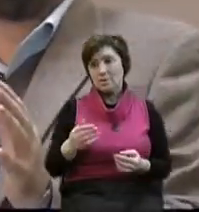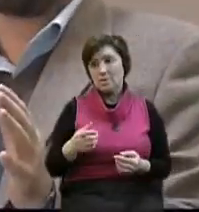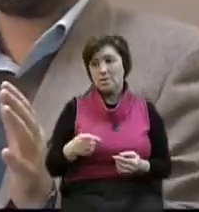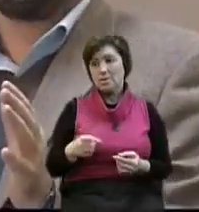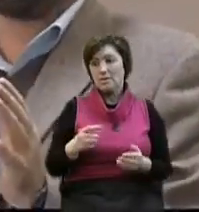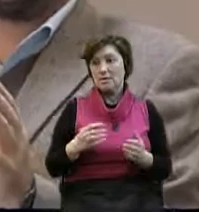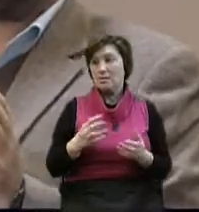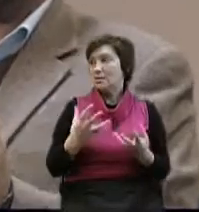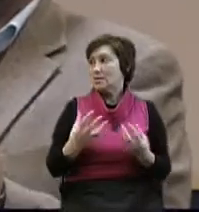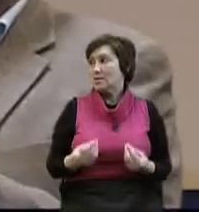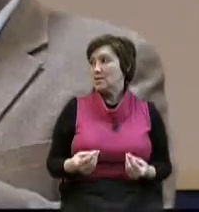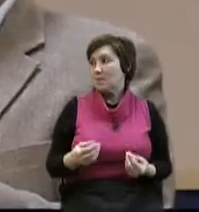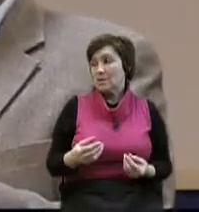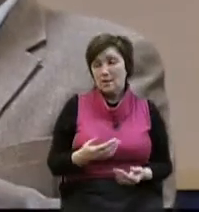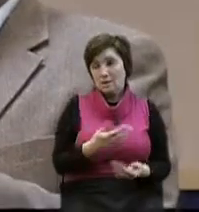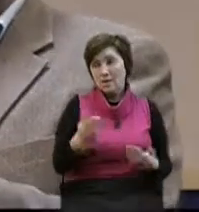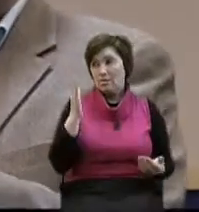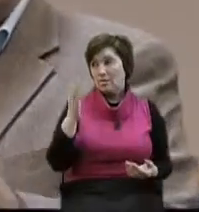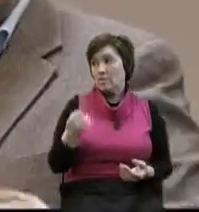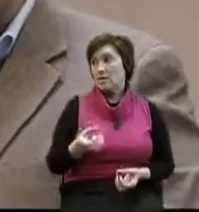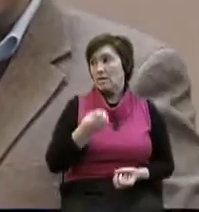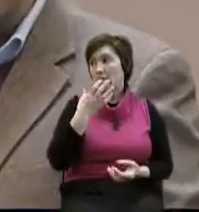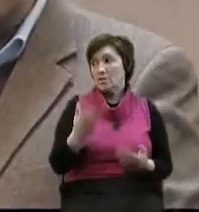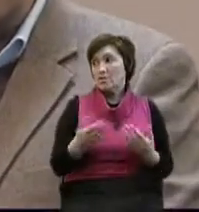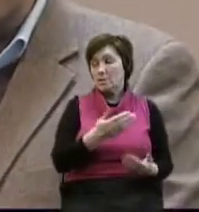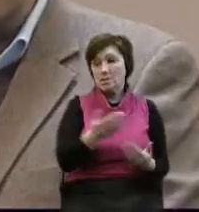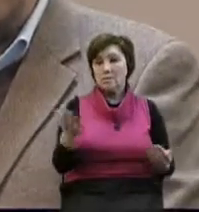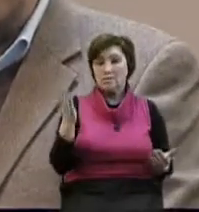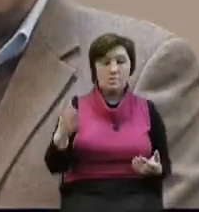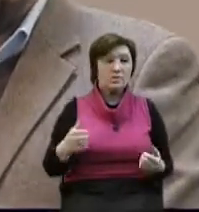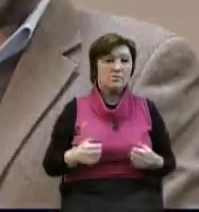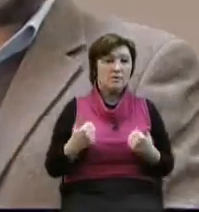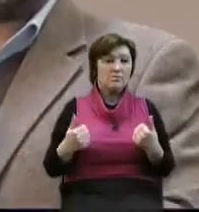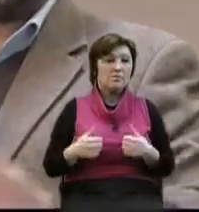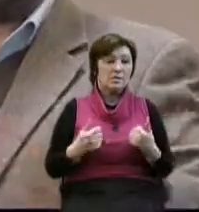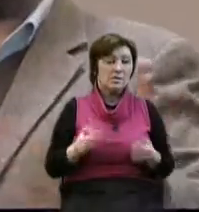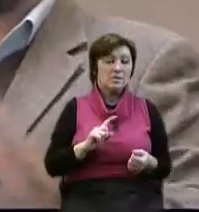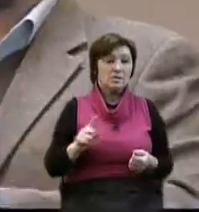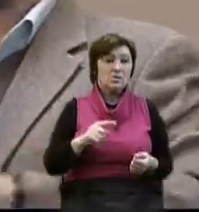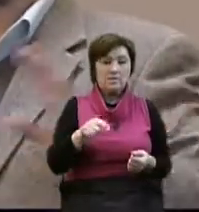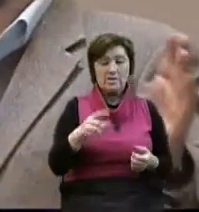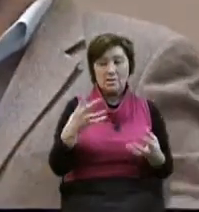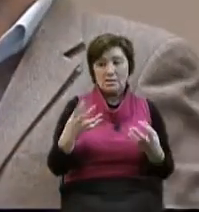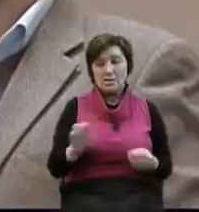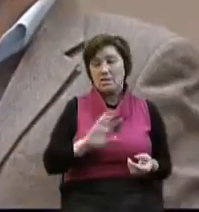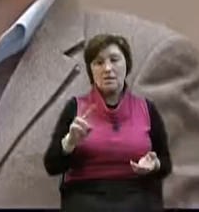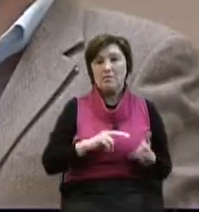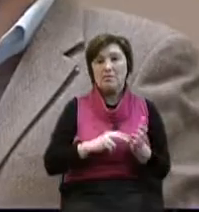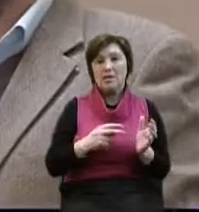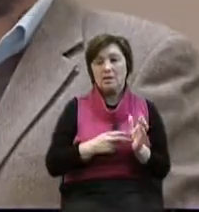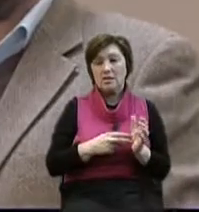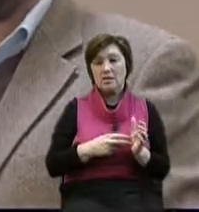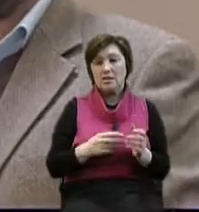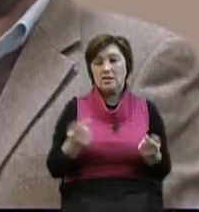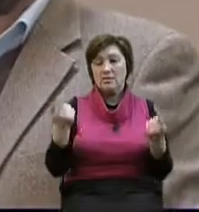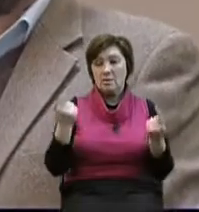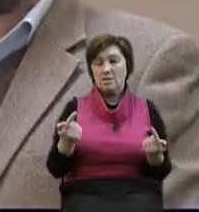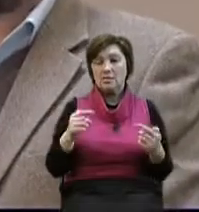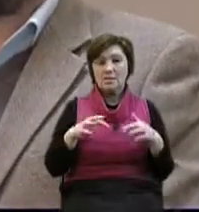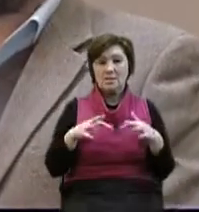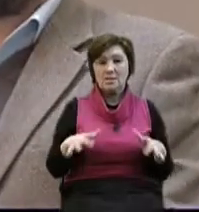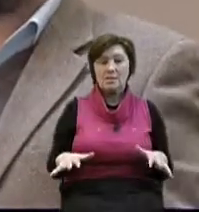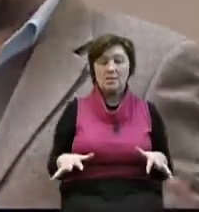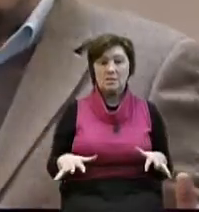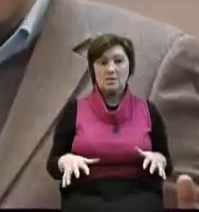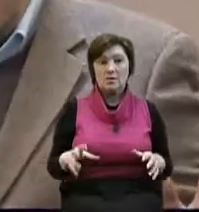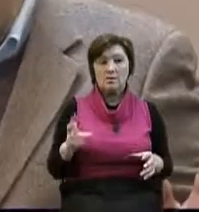хорошо, если мы будем, по крайней мере, стремиться к тому, чтобы в этот день не планировать каких-то больших таких дел,